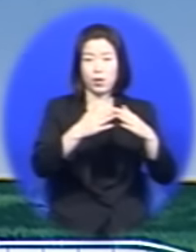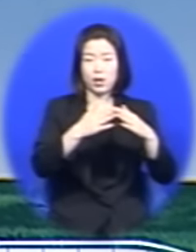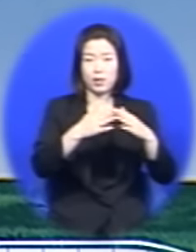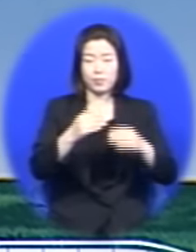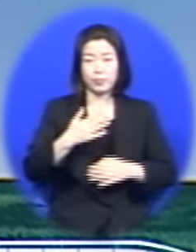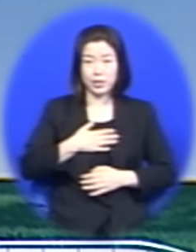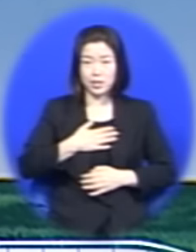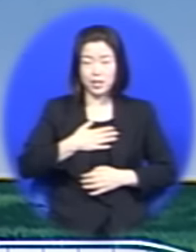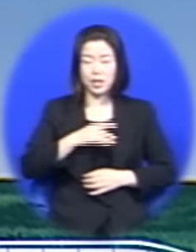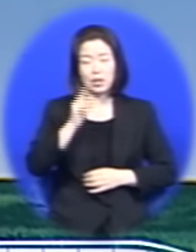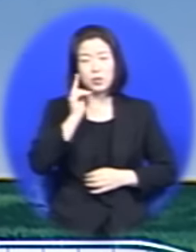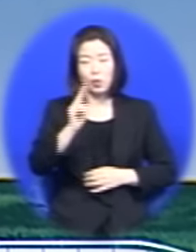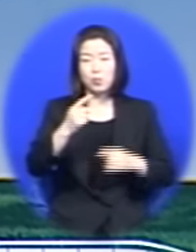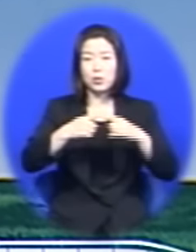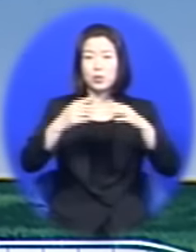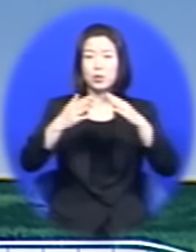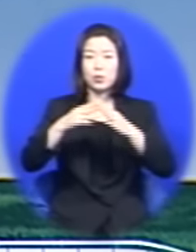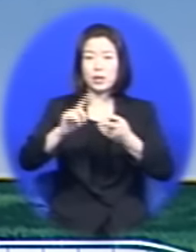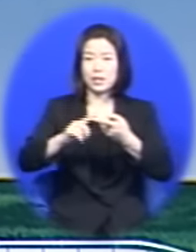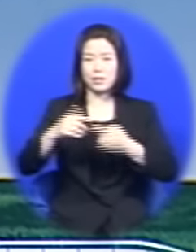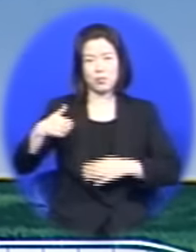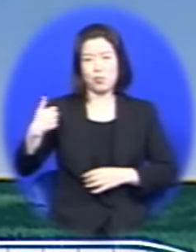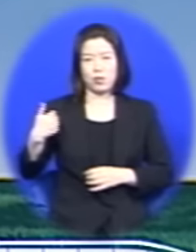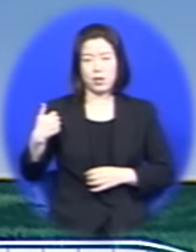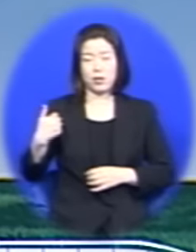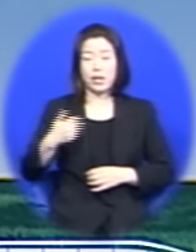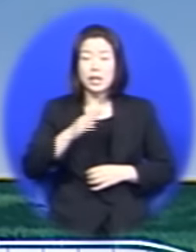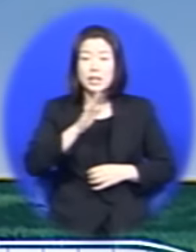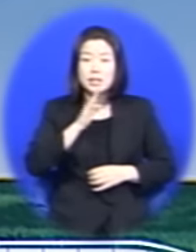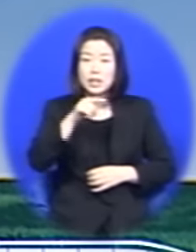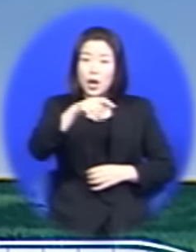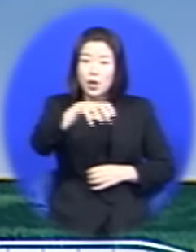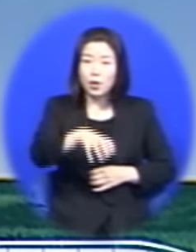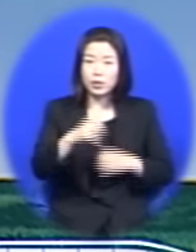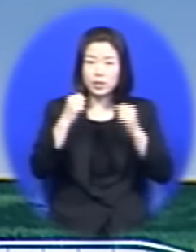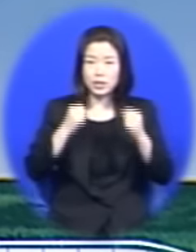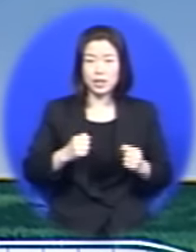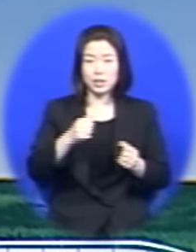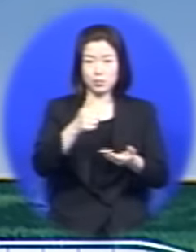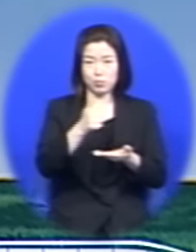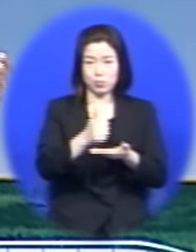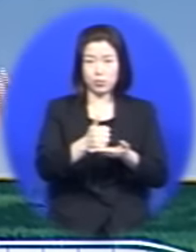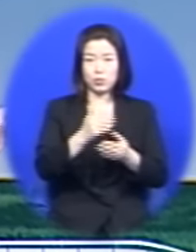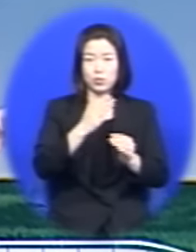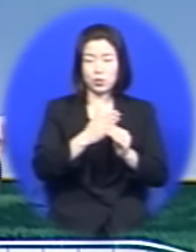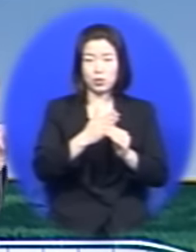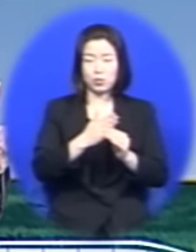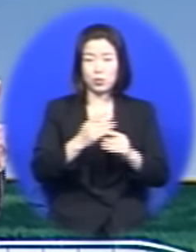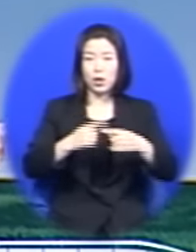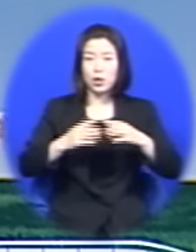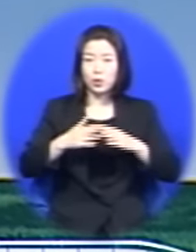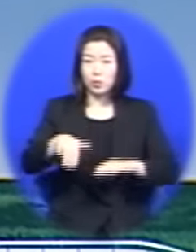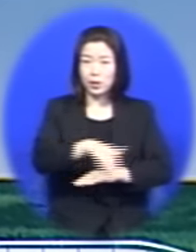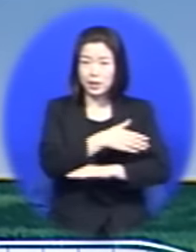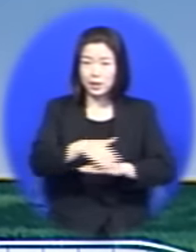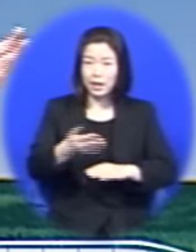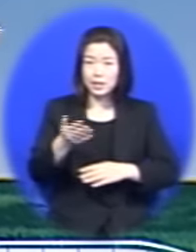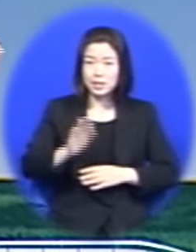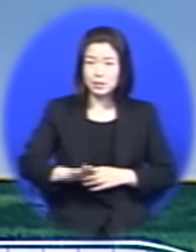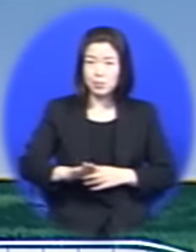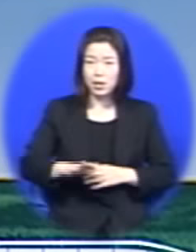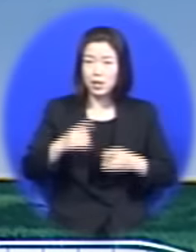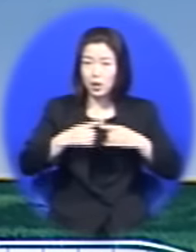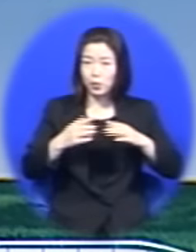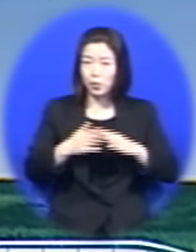제가 교회를 너무 몰랐던 거죠. 실제로 여기 계신 분들 중에도 이렇게 교회를 다니시지만 교회가